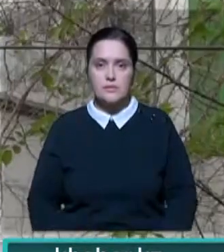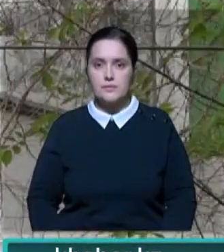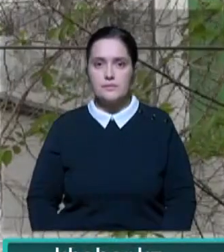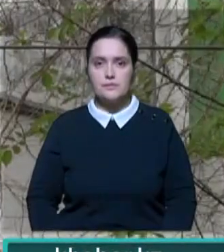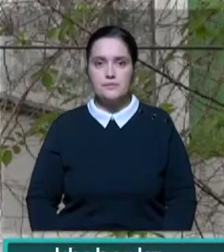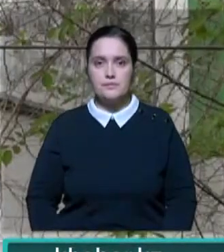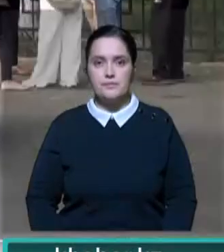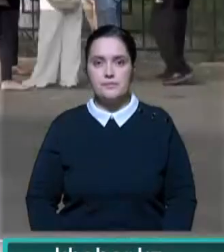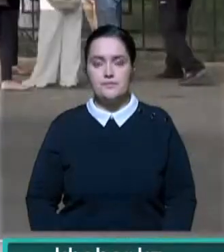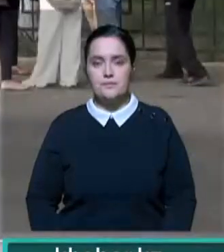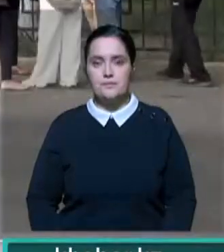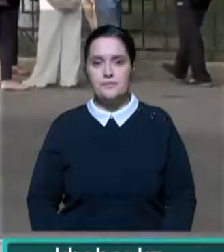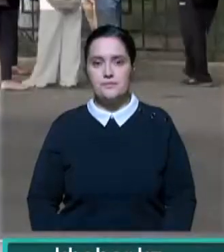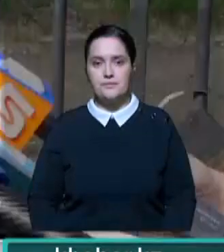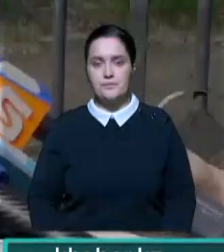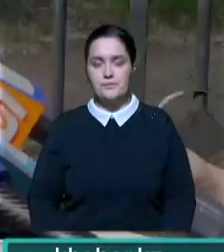случая.